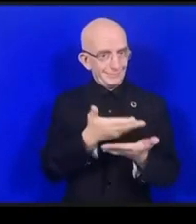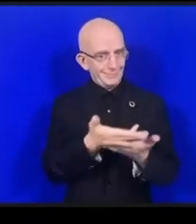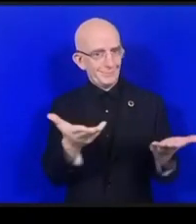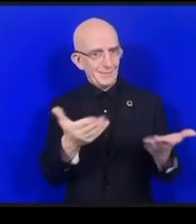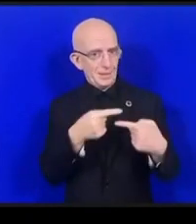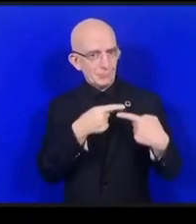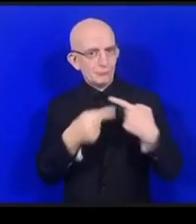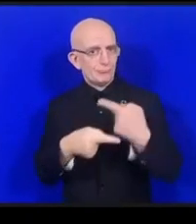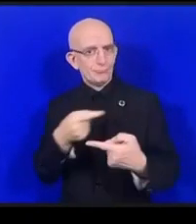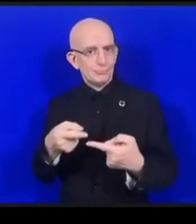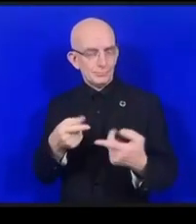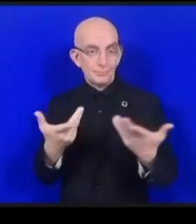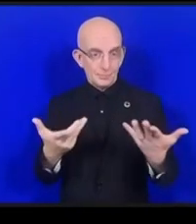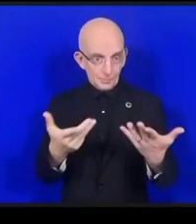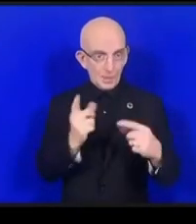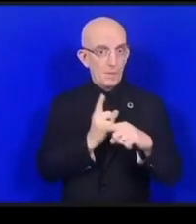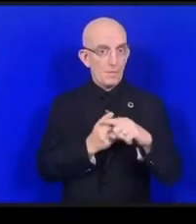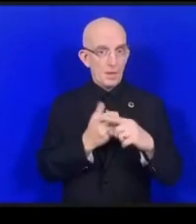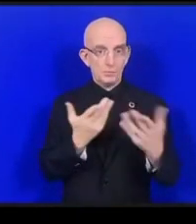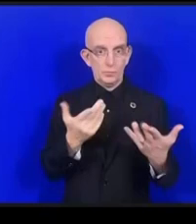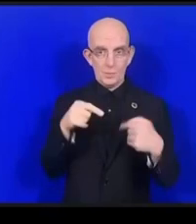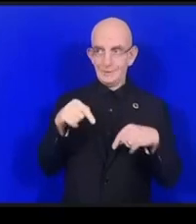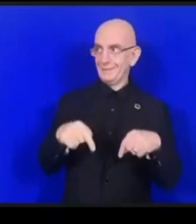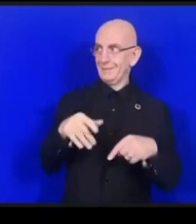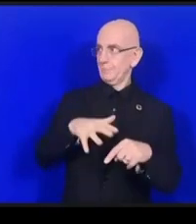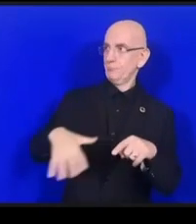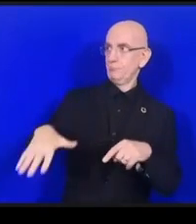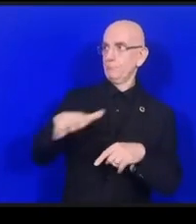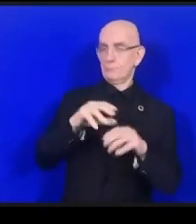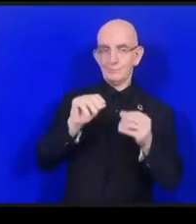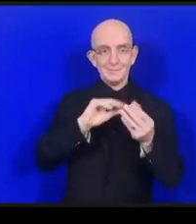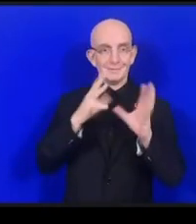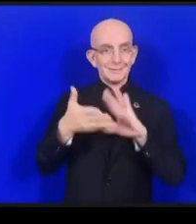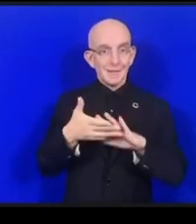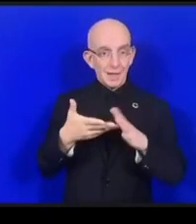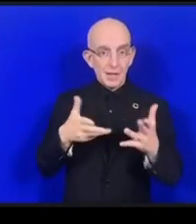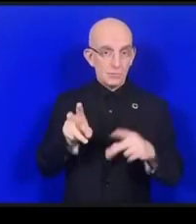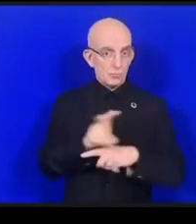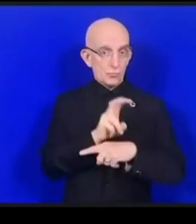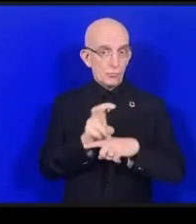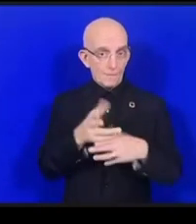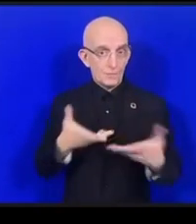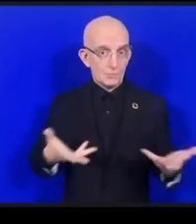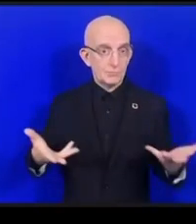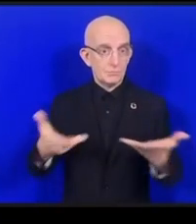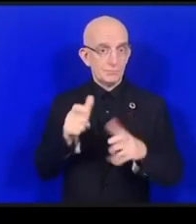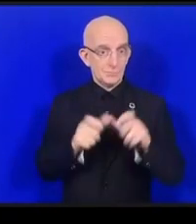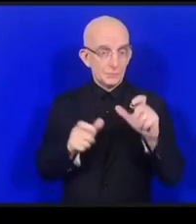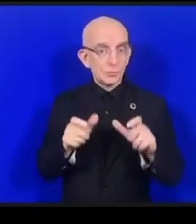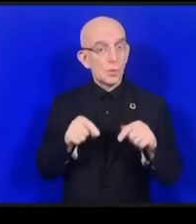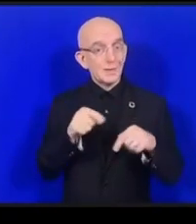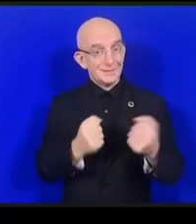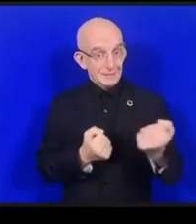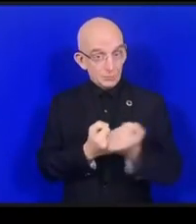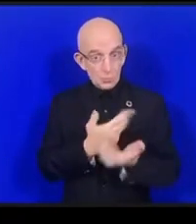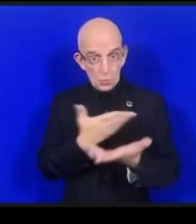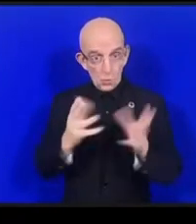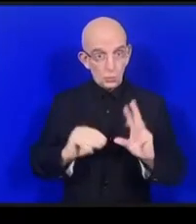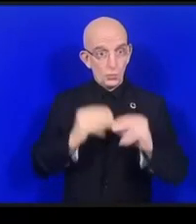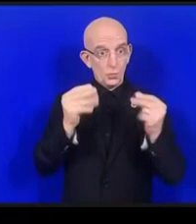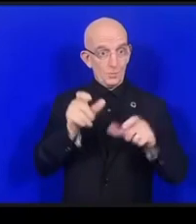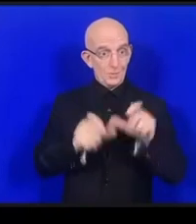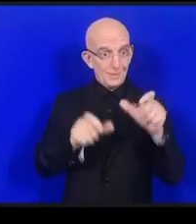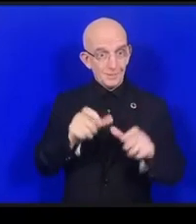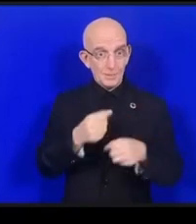управления интернетом и расширить их участие в этом сообществе Мне кажется что поддержка